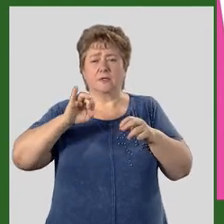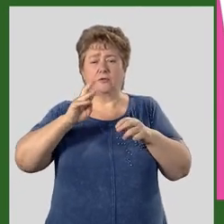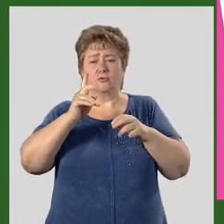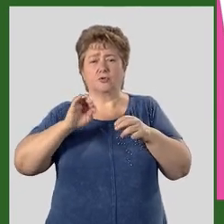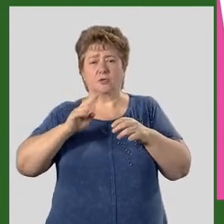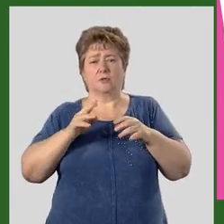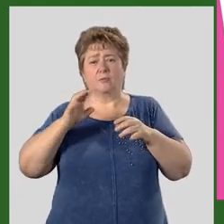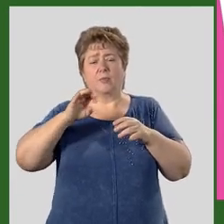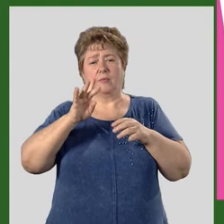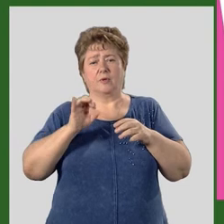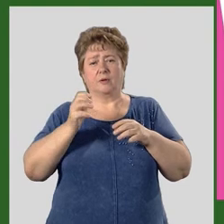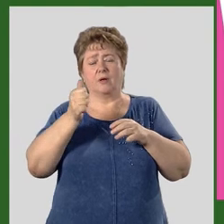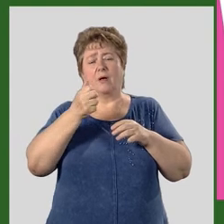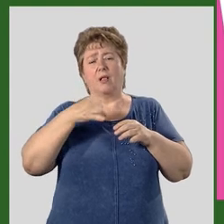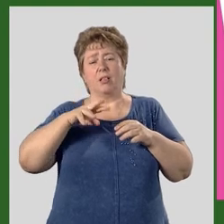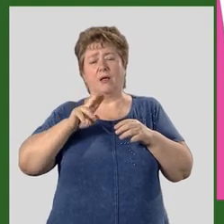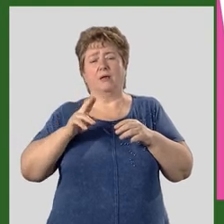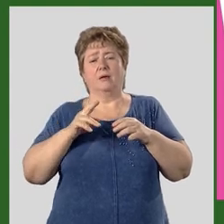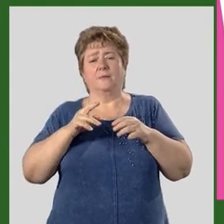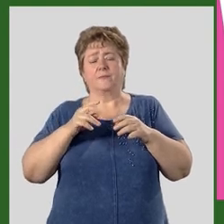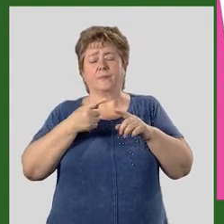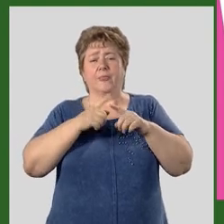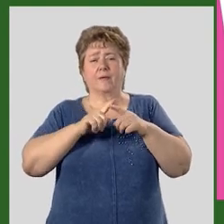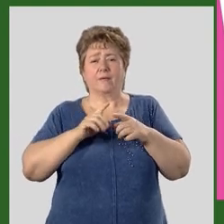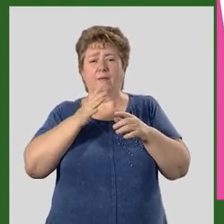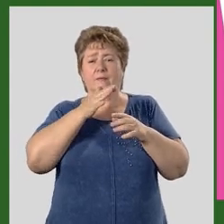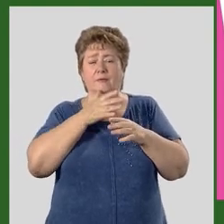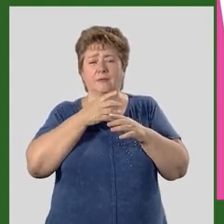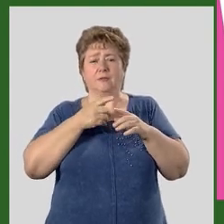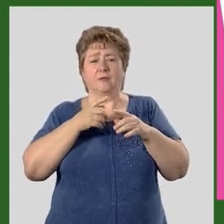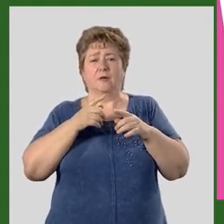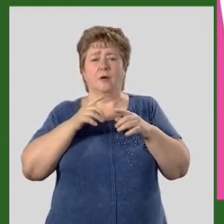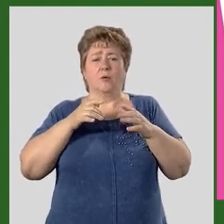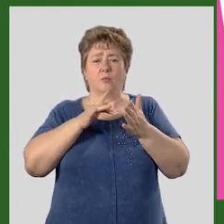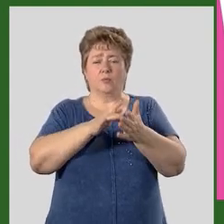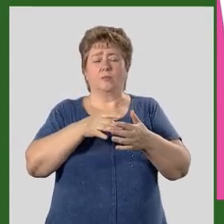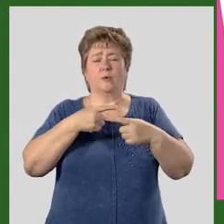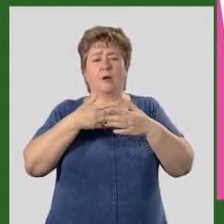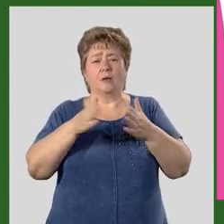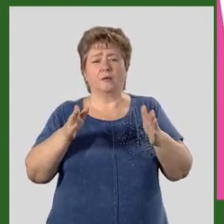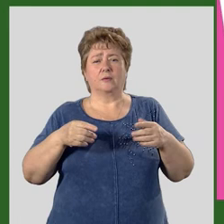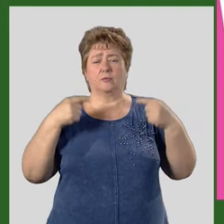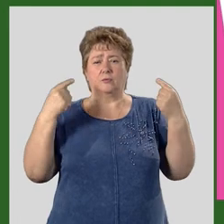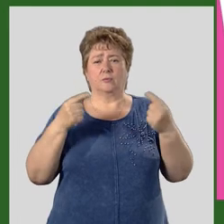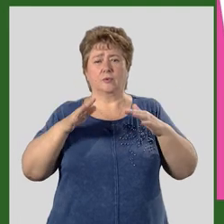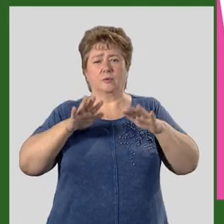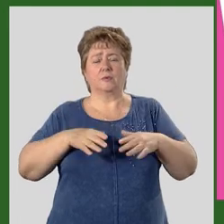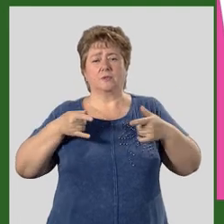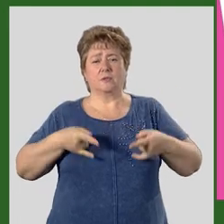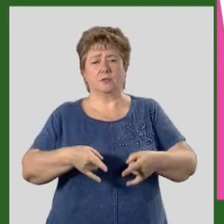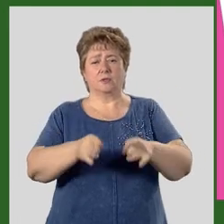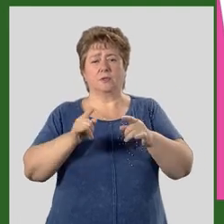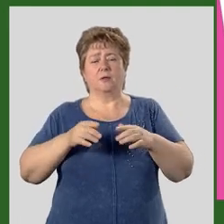Тяньшань и Памира-Алай. Во время этих путешествий открыл несколько крупных